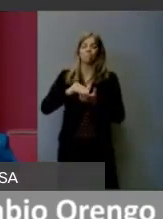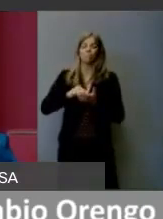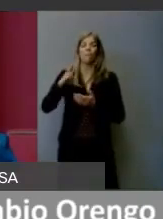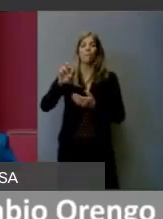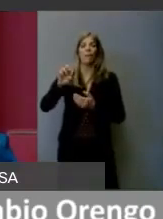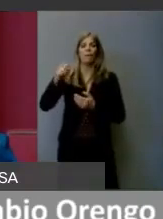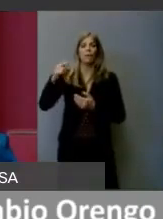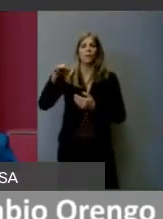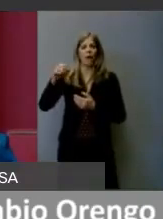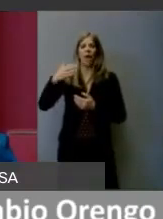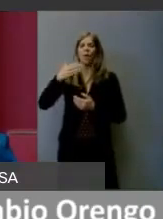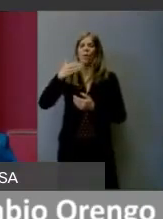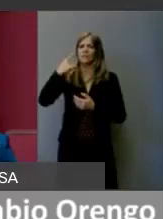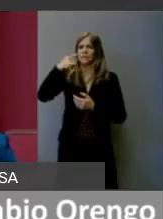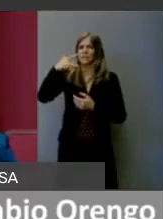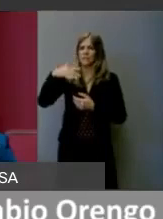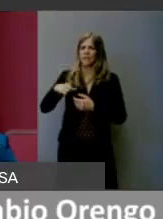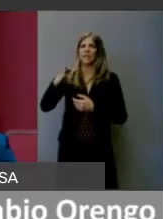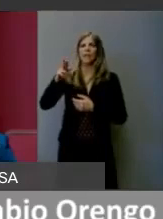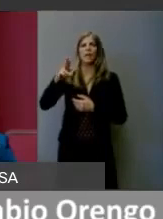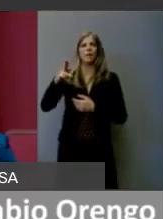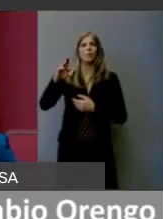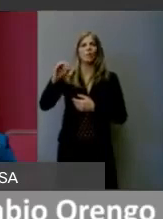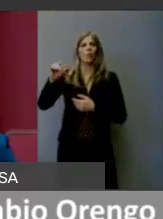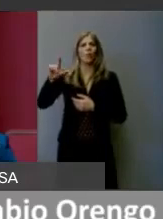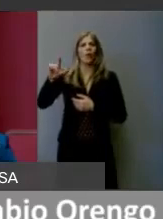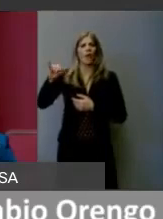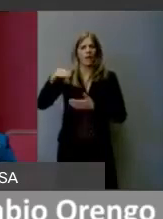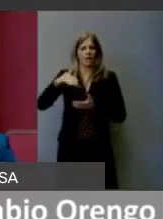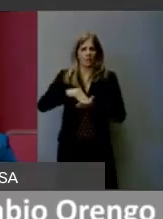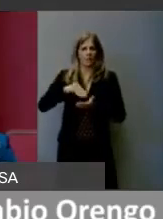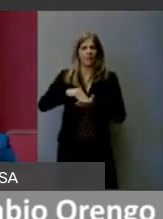Bertorello, assente giustificato. Bruccoleri,